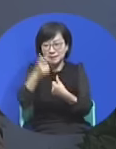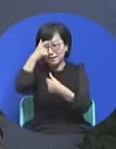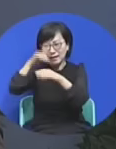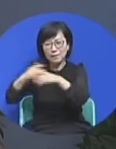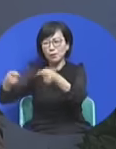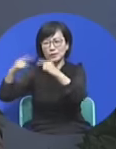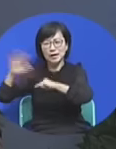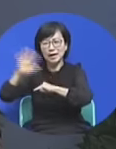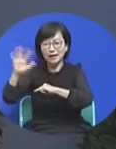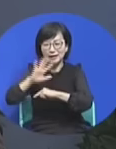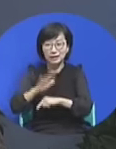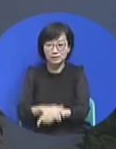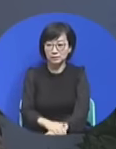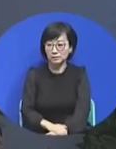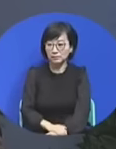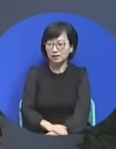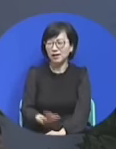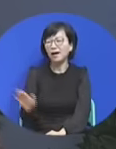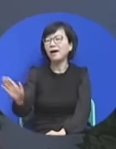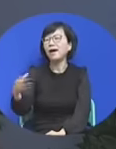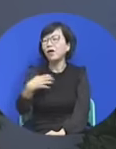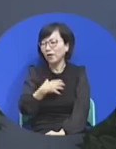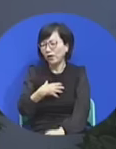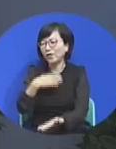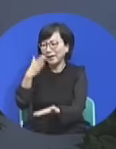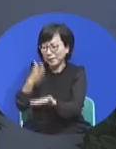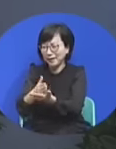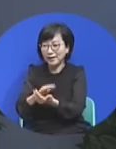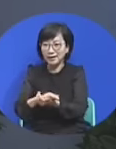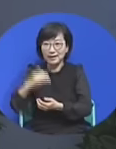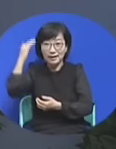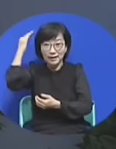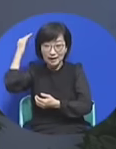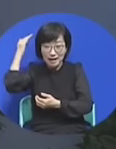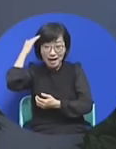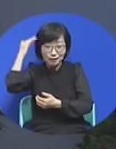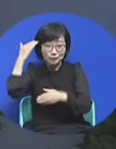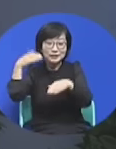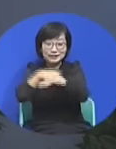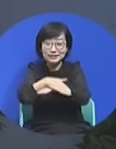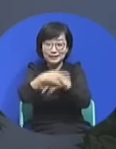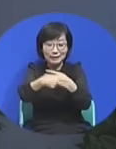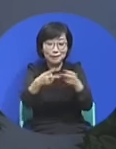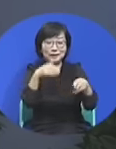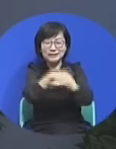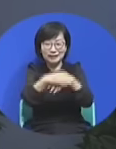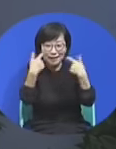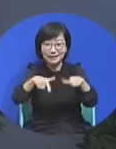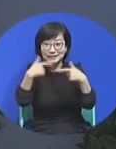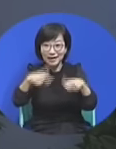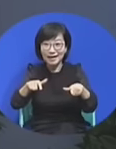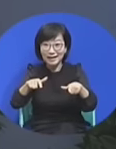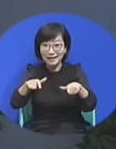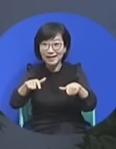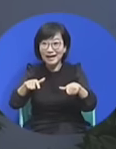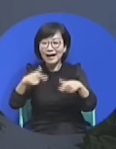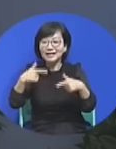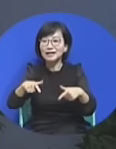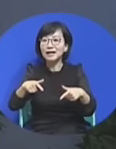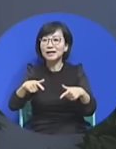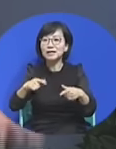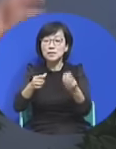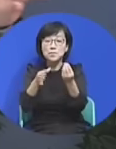원래 명절 때 한다. 그래서 그래. And so we said, well, we always have our conferences in Korea during the major holidays. 이번 주간에 벌써